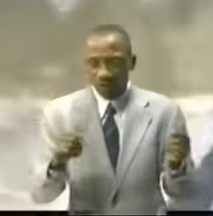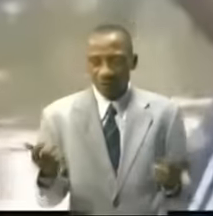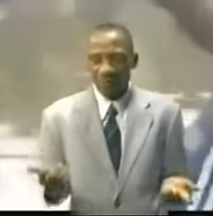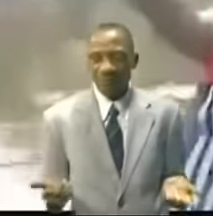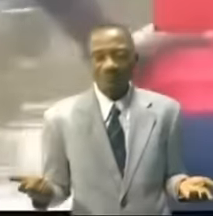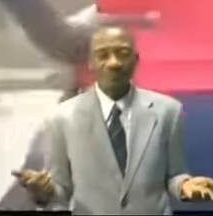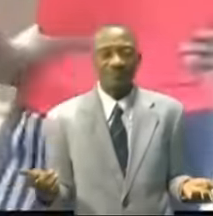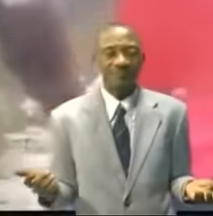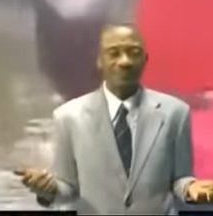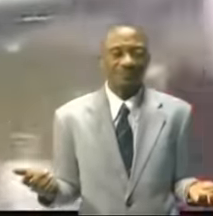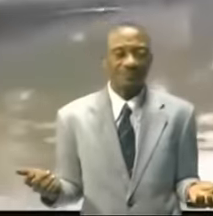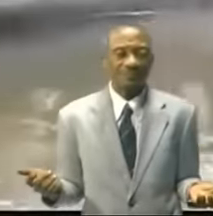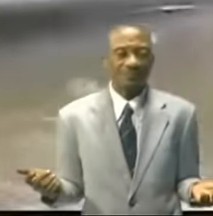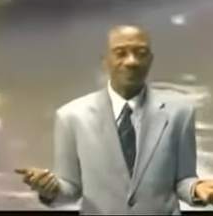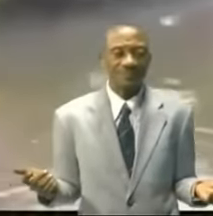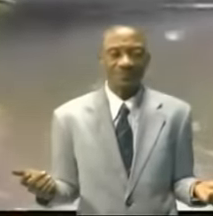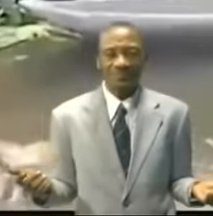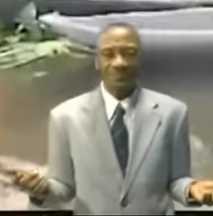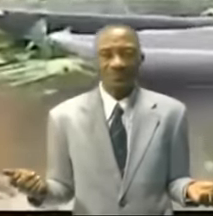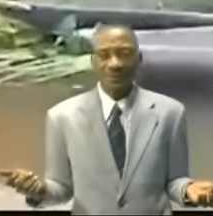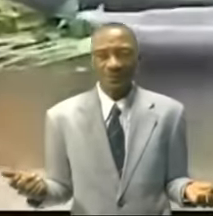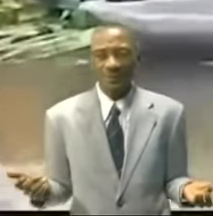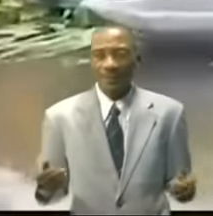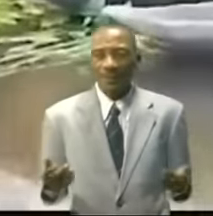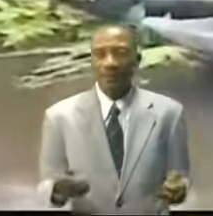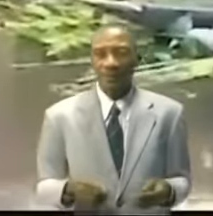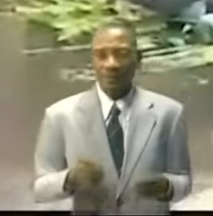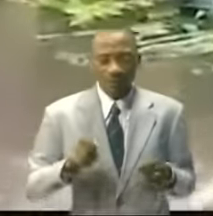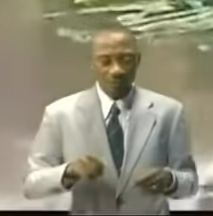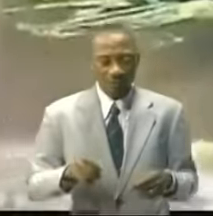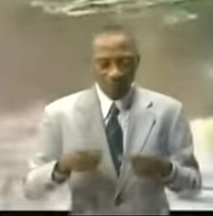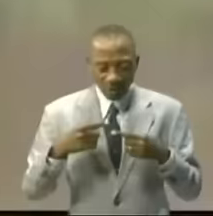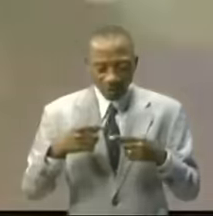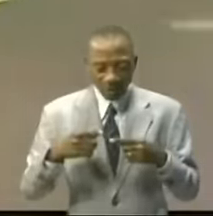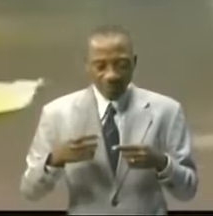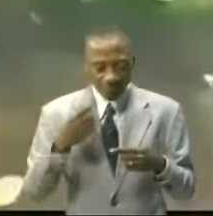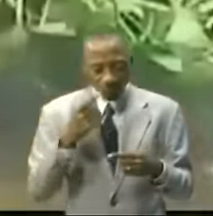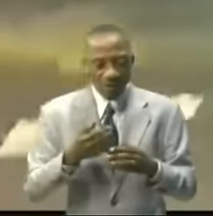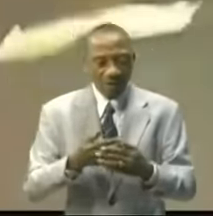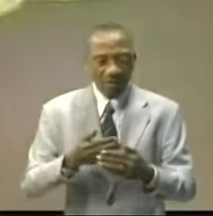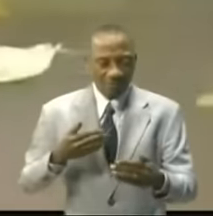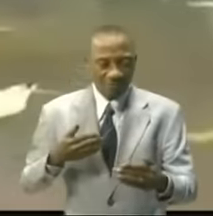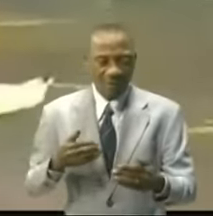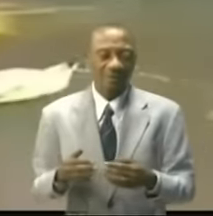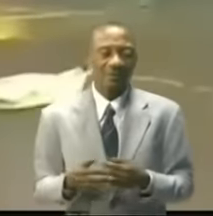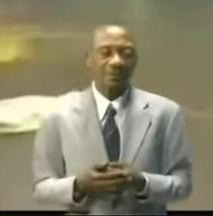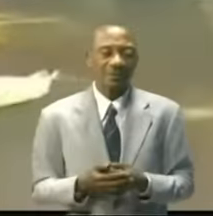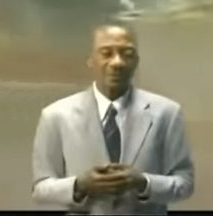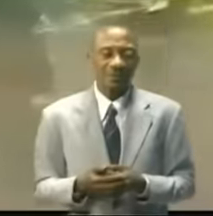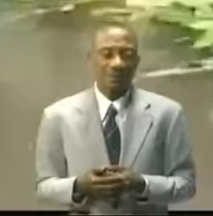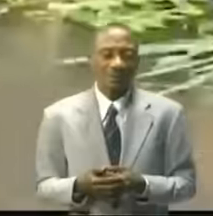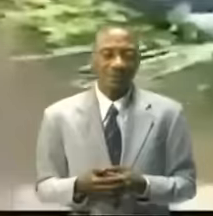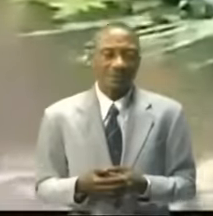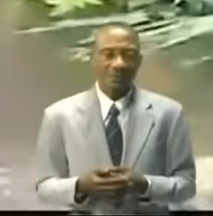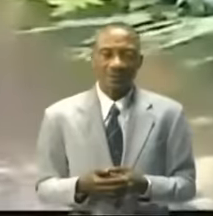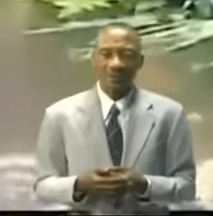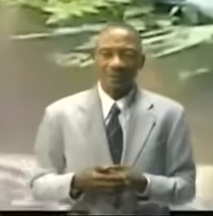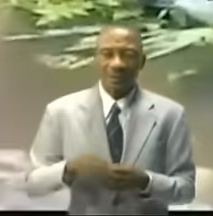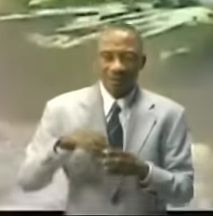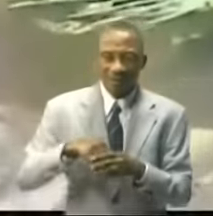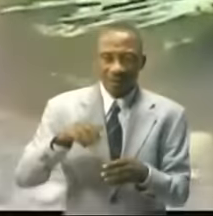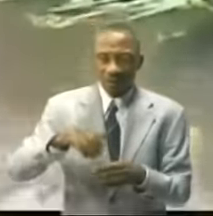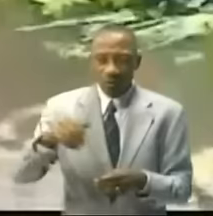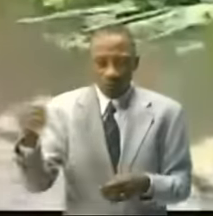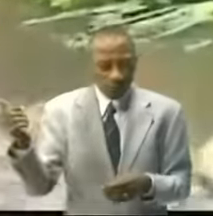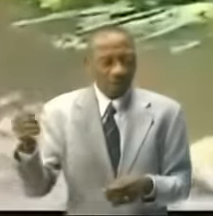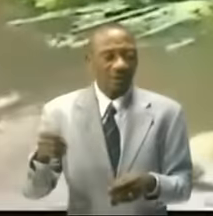macabre intervient après celui enregistré au mois de juin dernier sur la rivière Koua dans le territoire de Mouchy, où cela avait coûté la